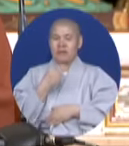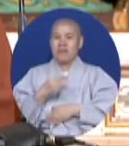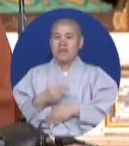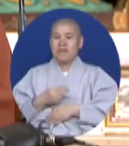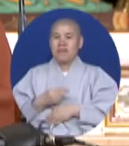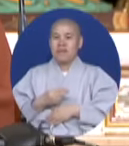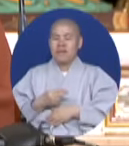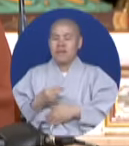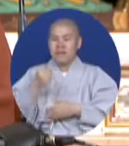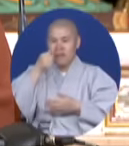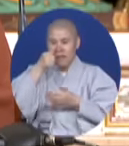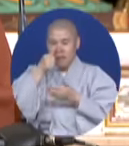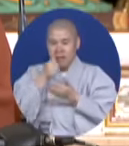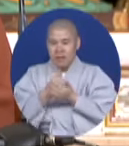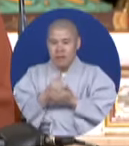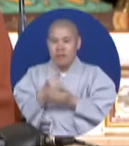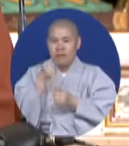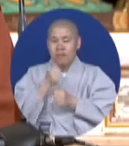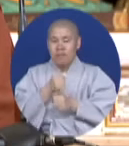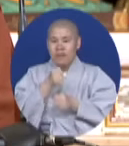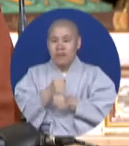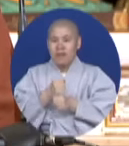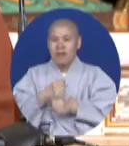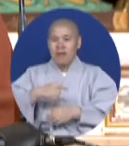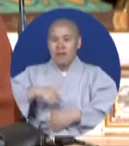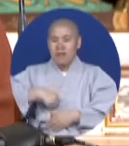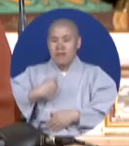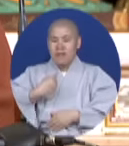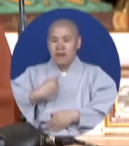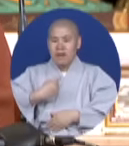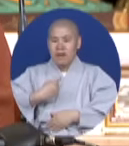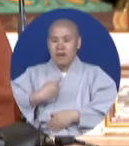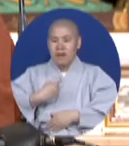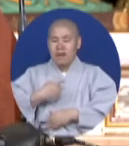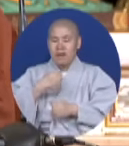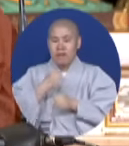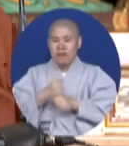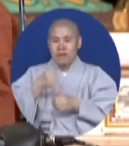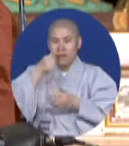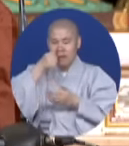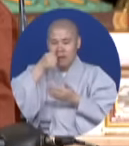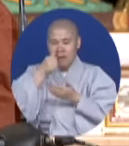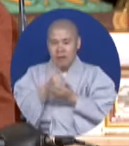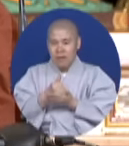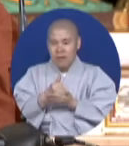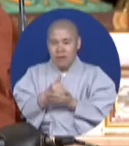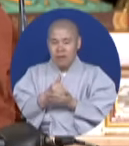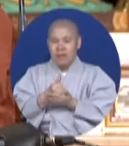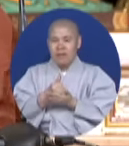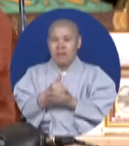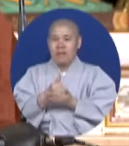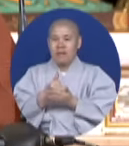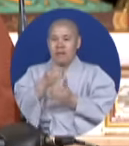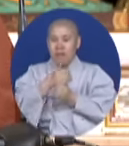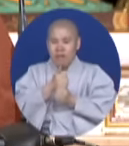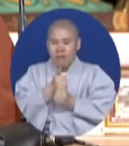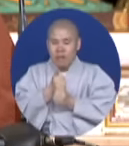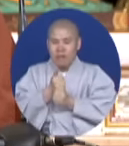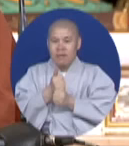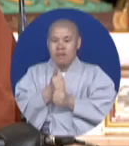그 죄를 지어서 그 자기가 지은 죄에 딱 걸려가지고